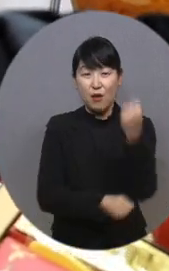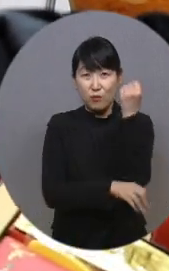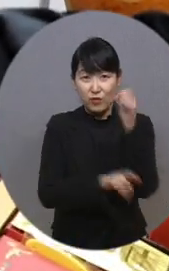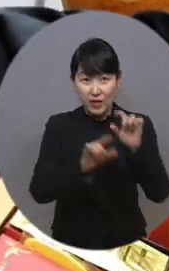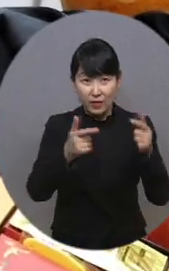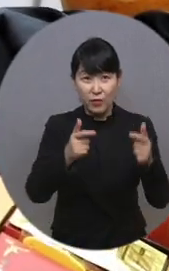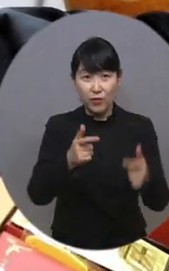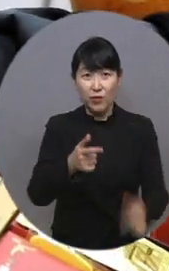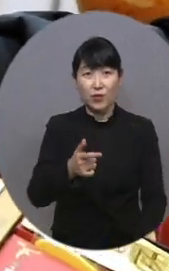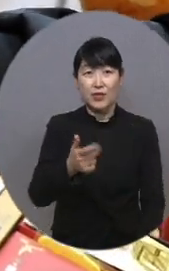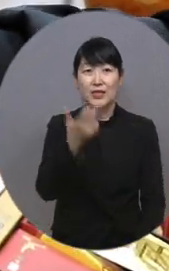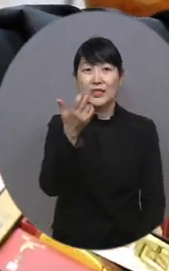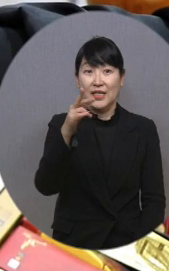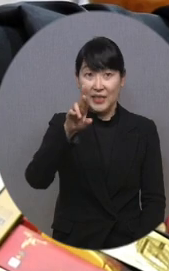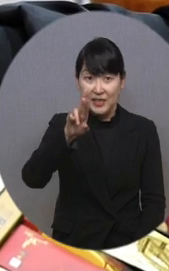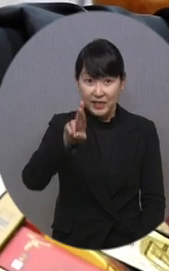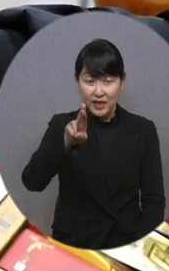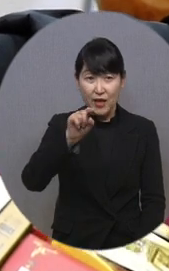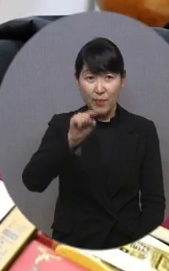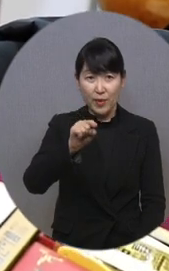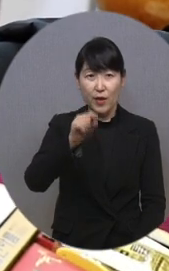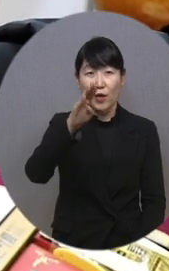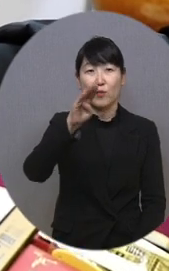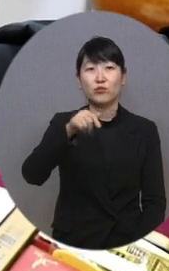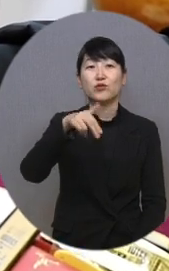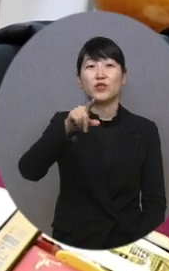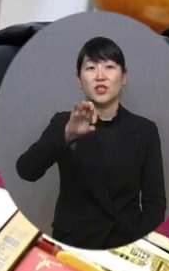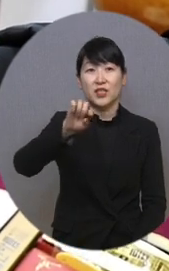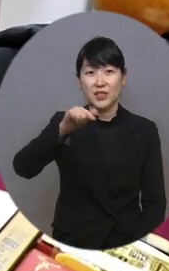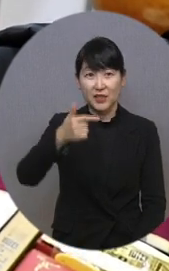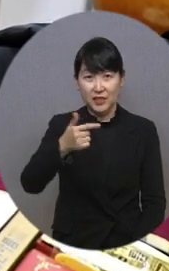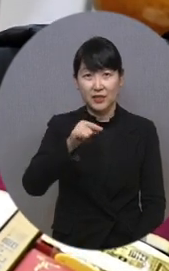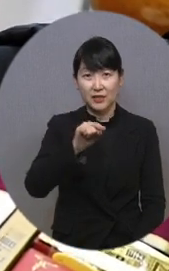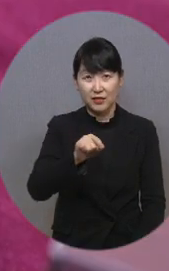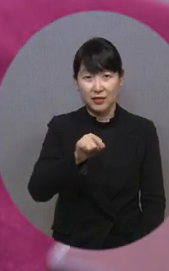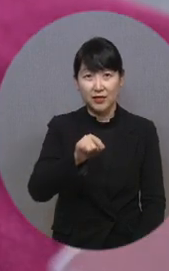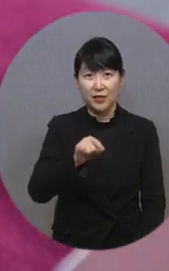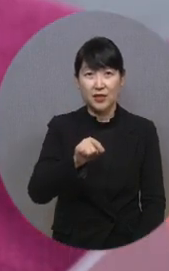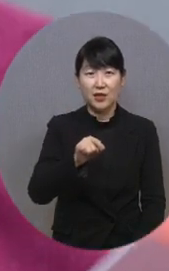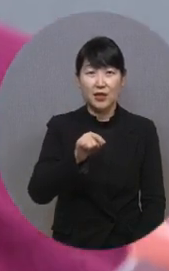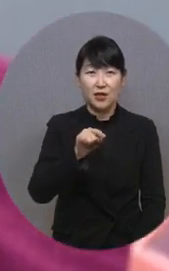산삼에서 이거 이제 부정근을 갖다가 조직 배양한 거예요.